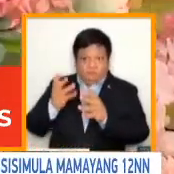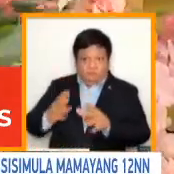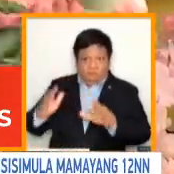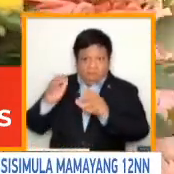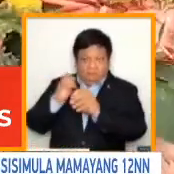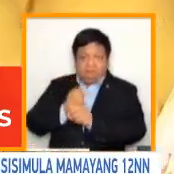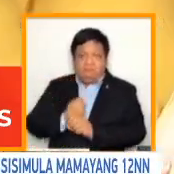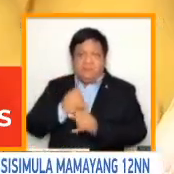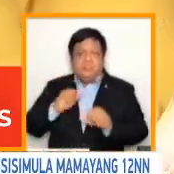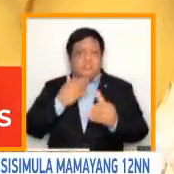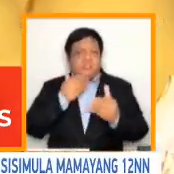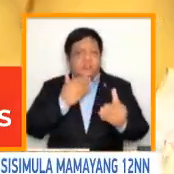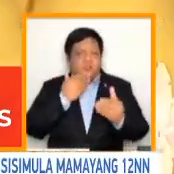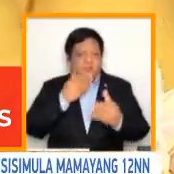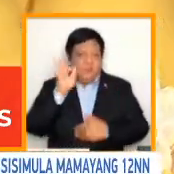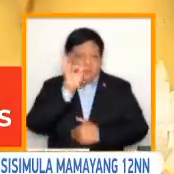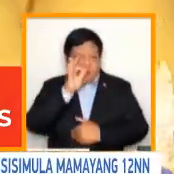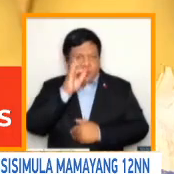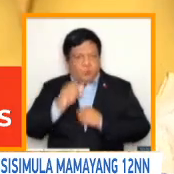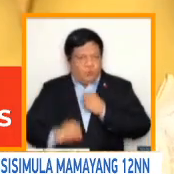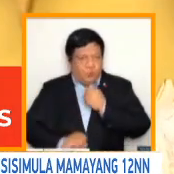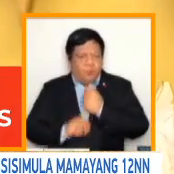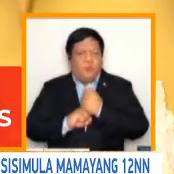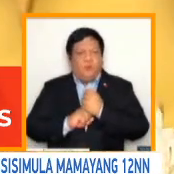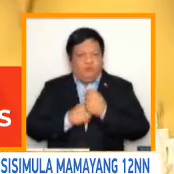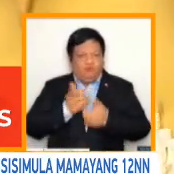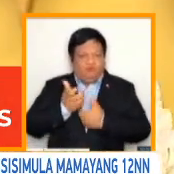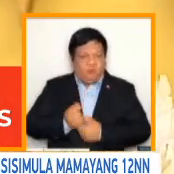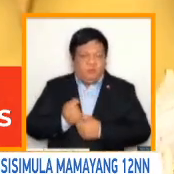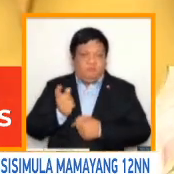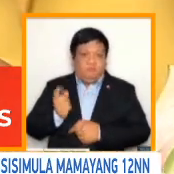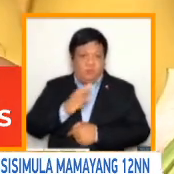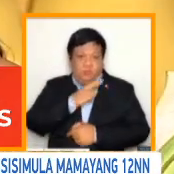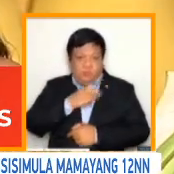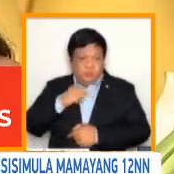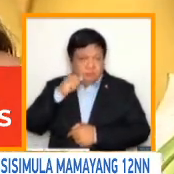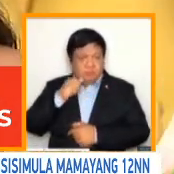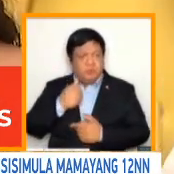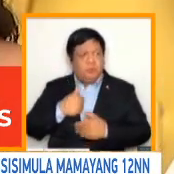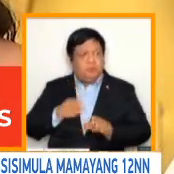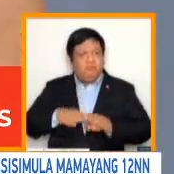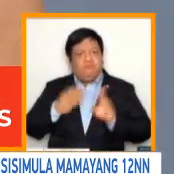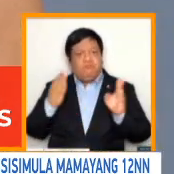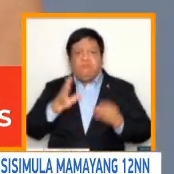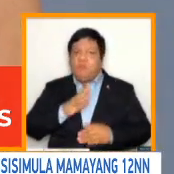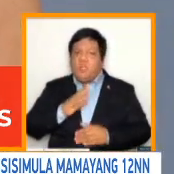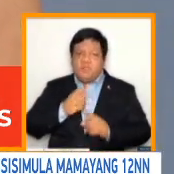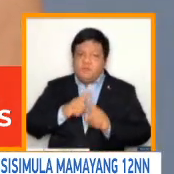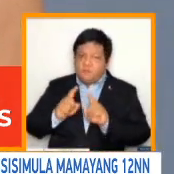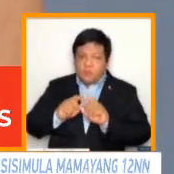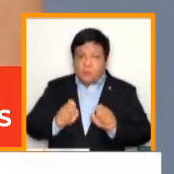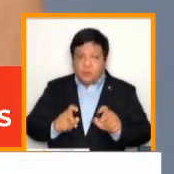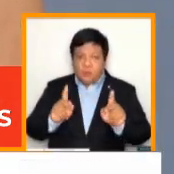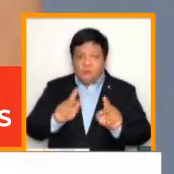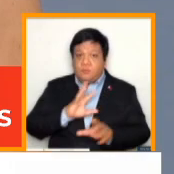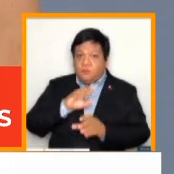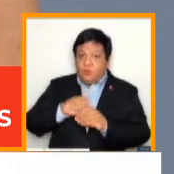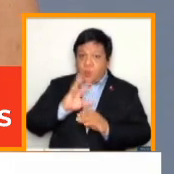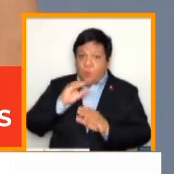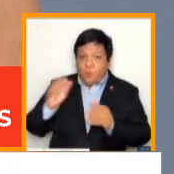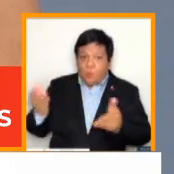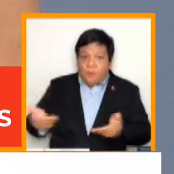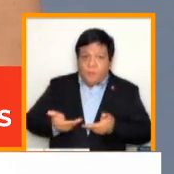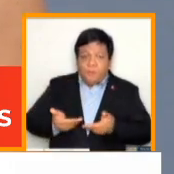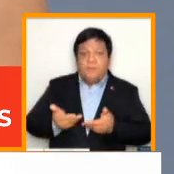Pilipinong sumuporta at nagtiwala sa kanya. Open daw siya sa iba pang opportunities. Kasama sa mga nag-welcome kay Rabiya si Miss Universe Philippines